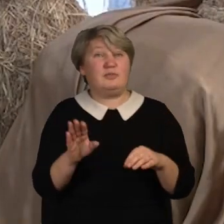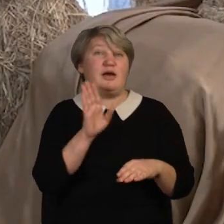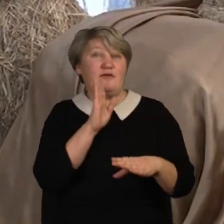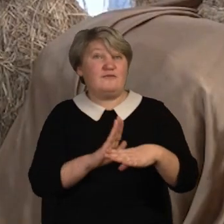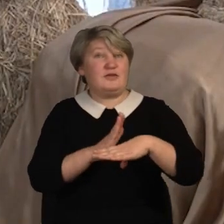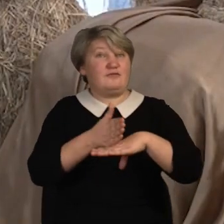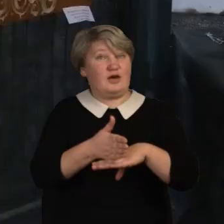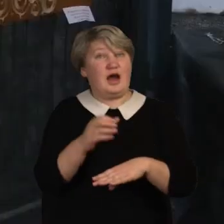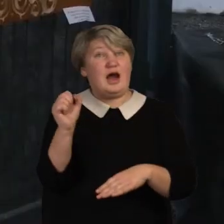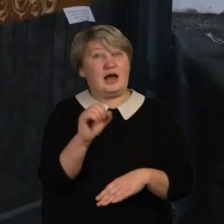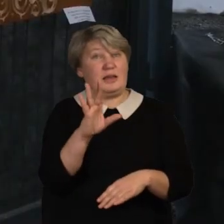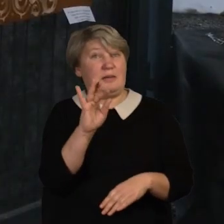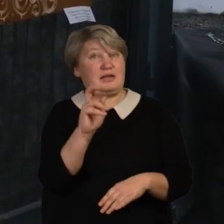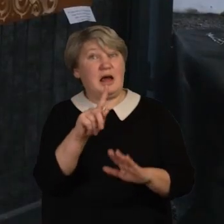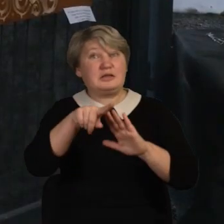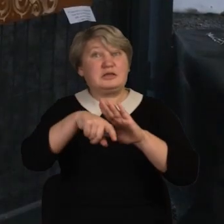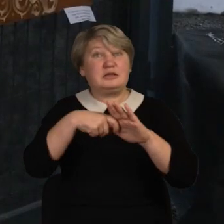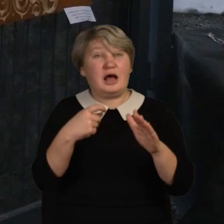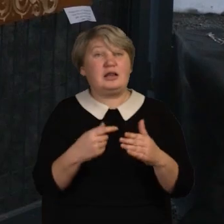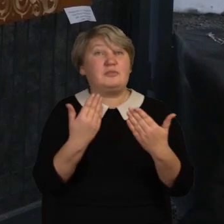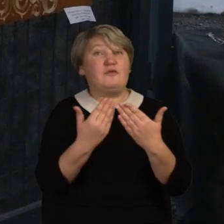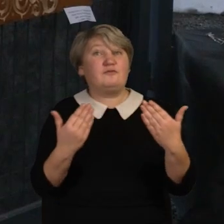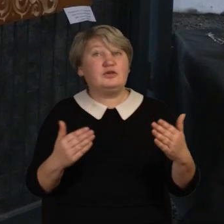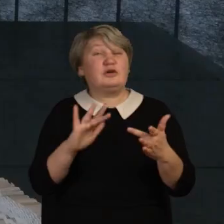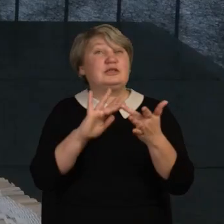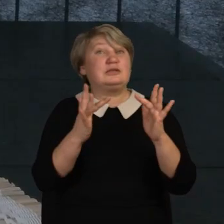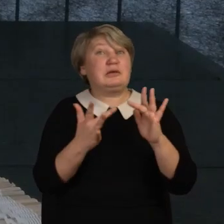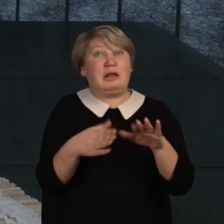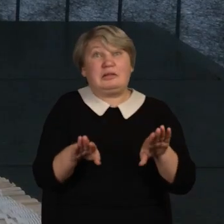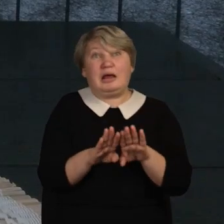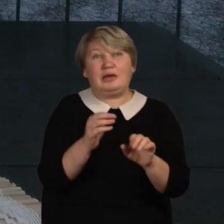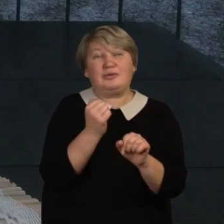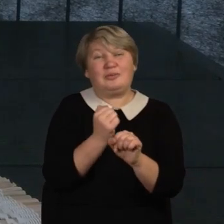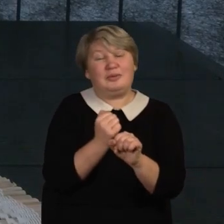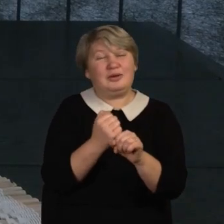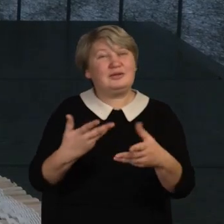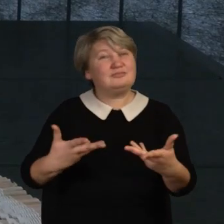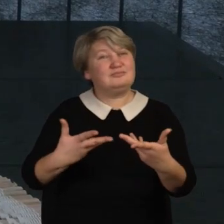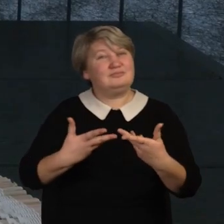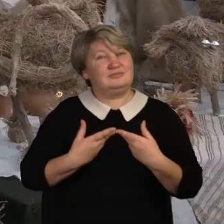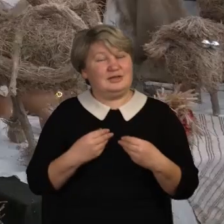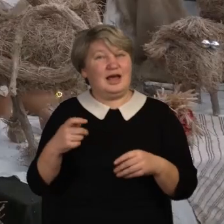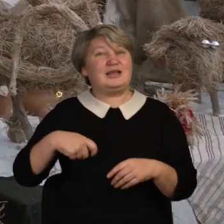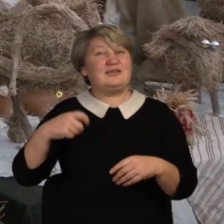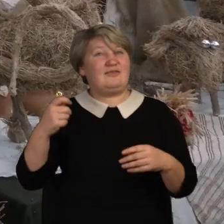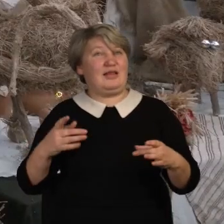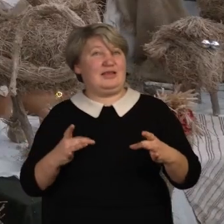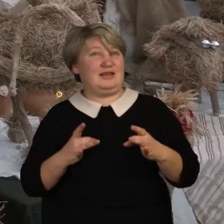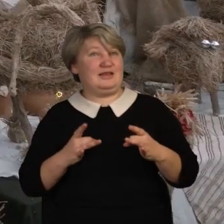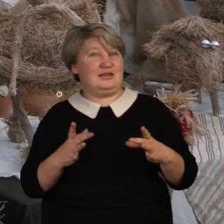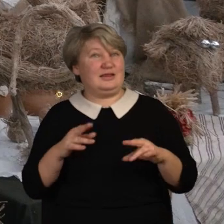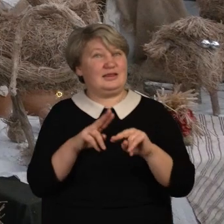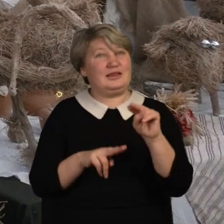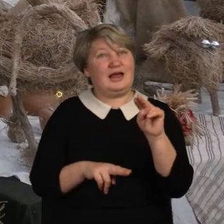Анна Масляк дізналась про експозицію із соцмереж. Такі роботи, каже, дарують різдвяний настрій. Завжди такі речі надихають. Я